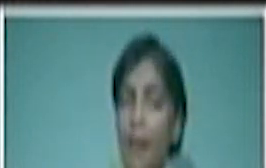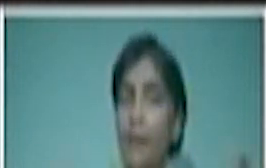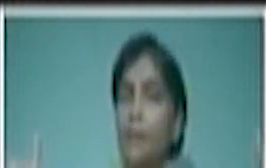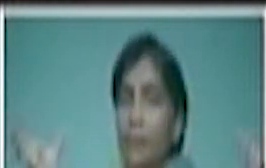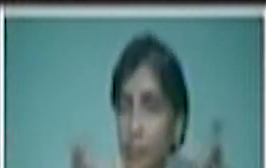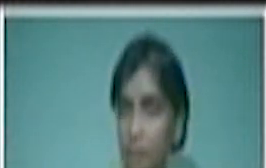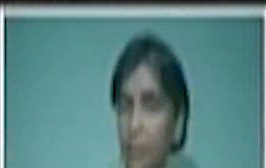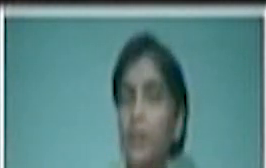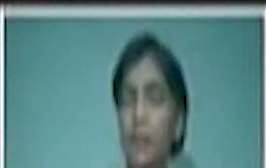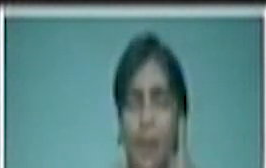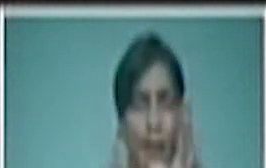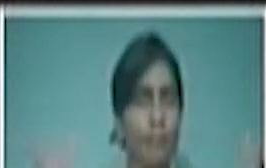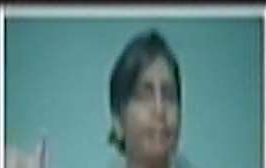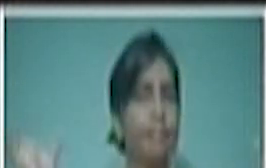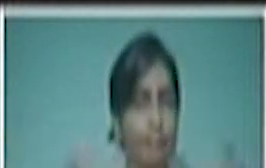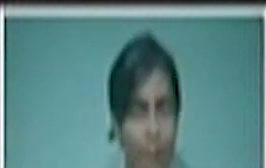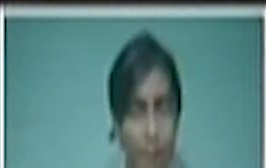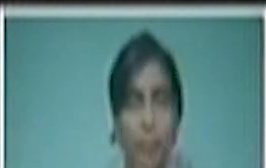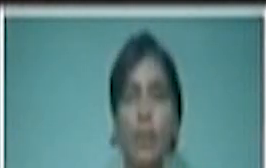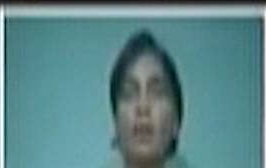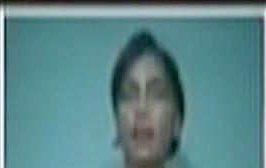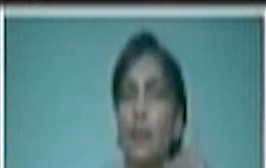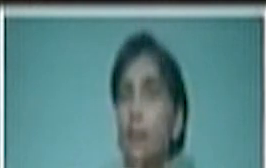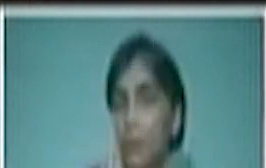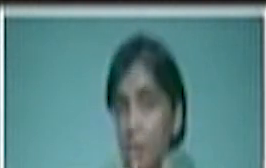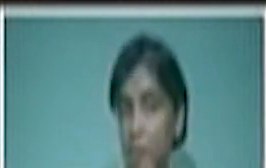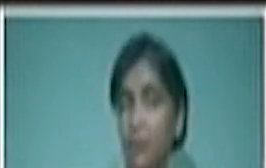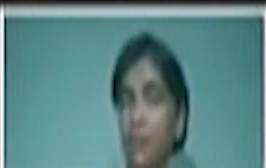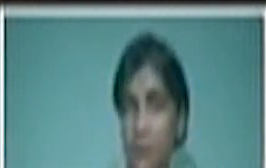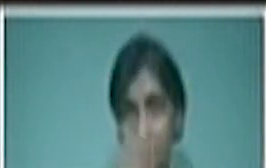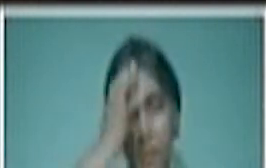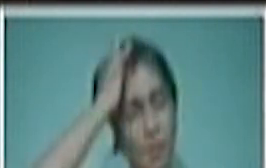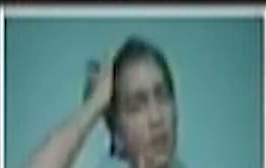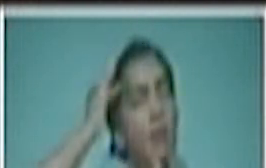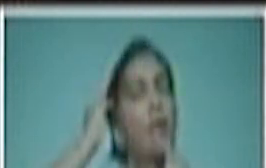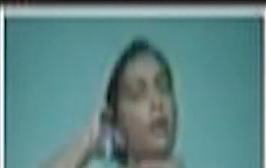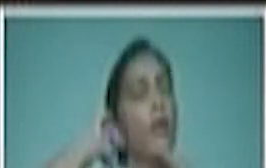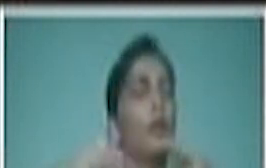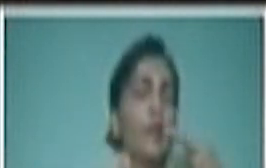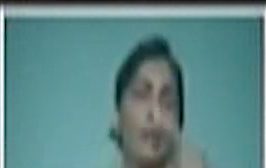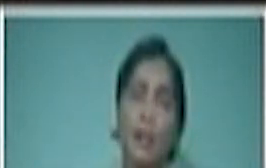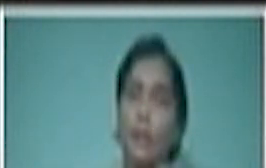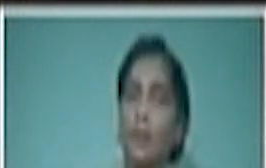එක තලයකට ගෙනල්ලා එක සාකච්ඡාවකට ගෙනල්ලා මේ ප්‍රතිව්‍යුහගත වැඩපිළිවෙල කරලා දෙන්න.